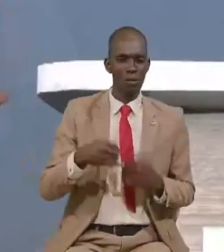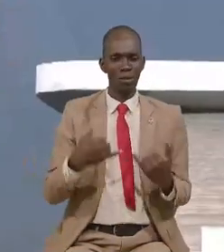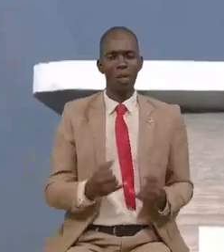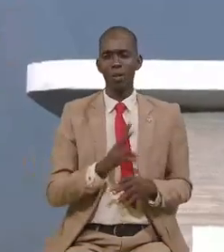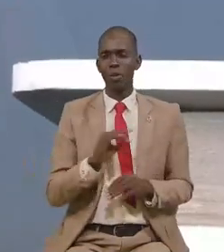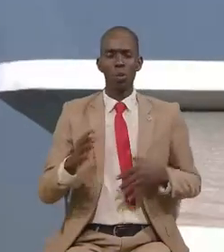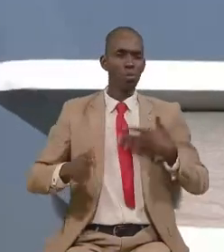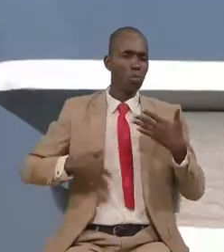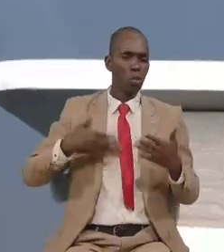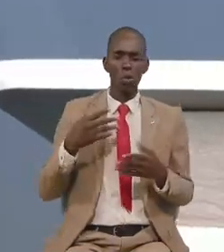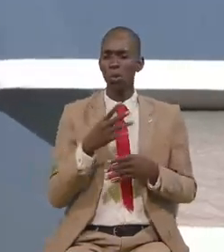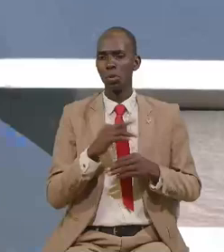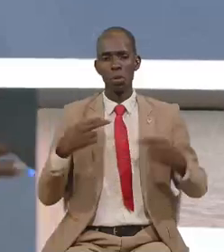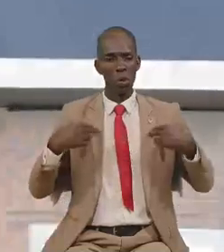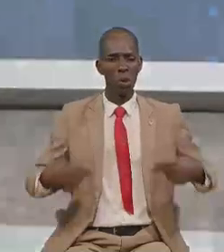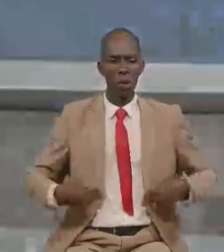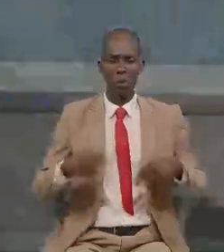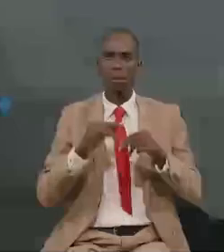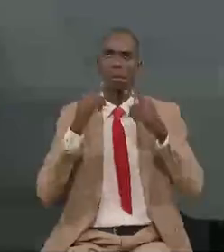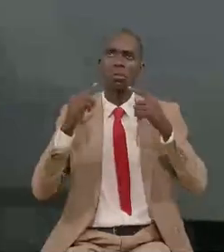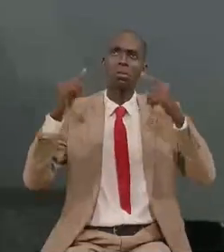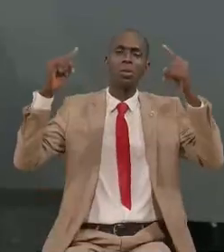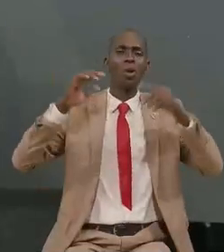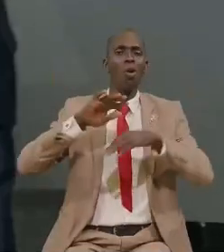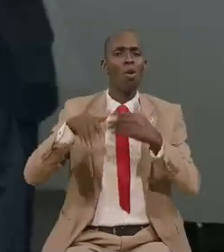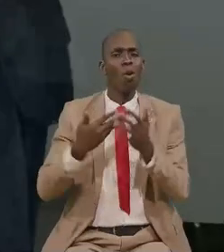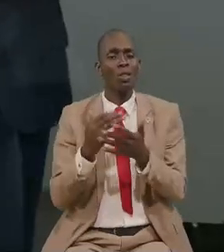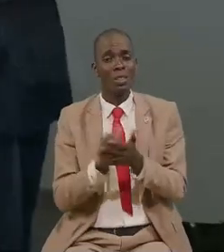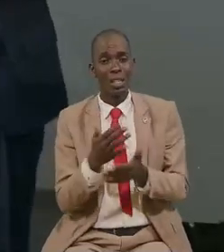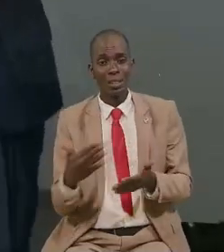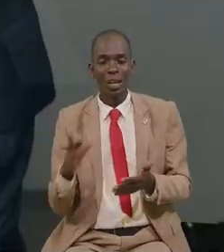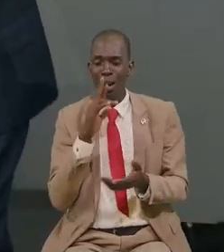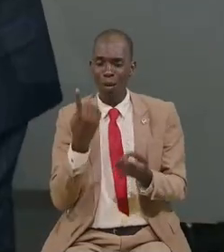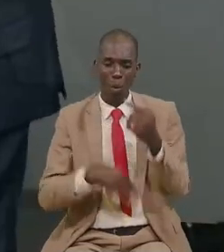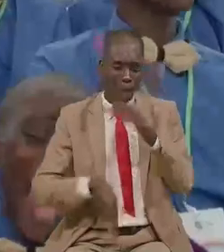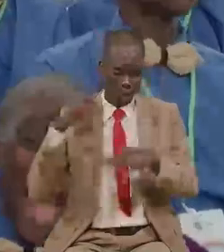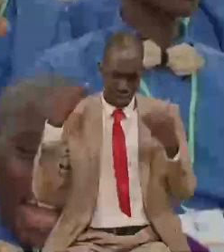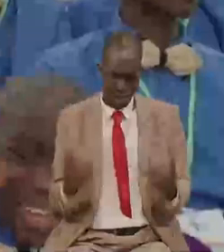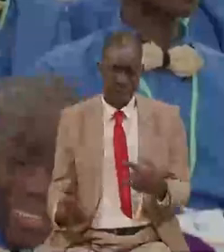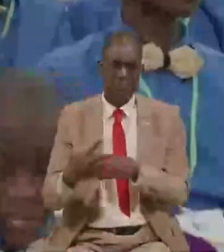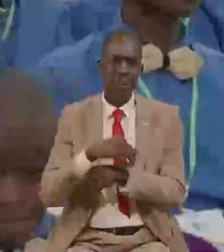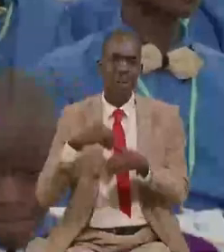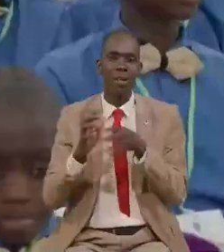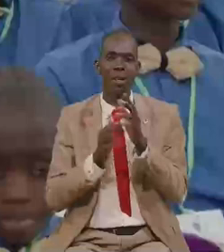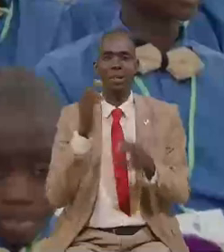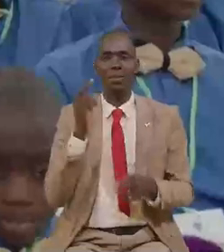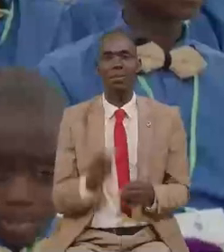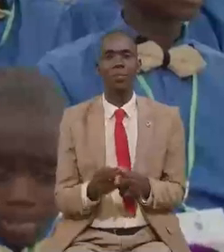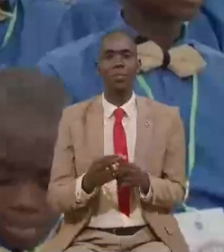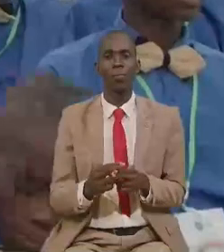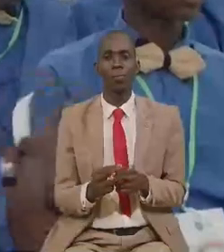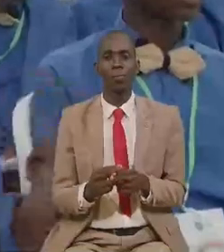de santé, pas de succès. Toutes ces choses vont sortir aujourd'hui au nom de Jésus.